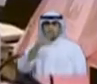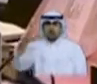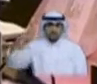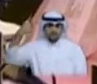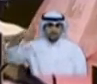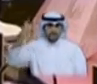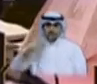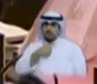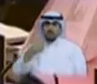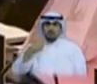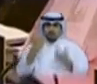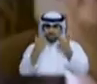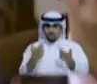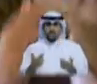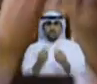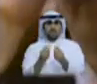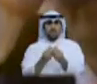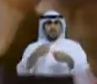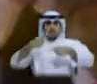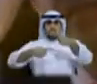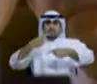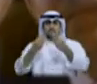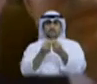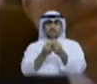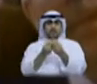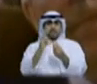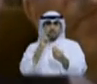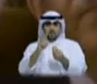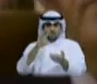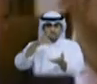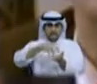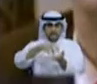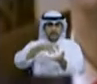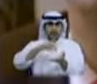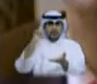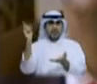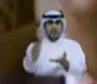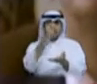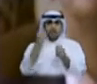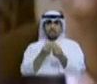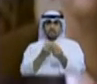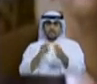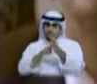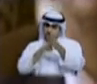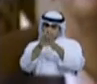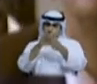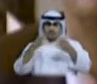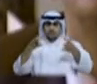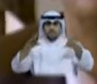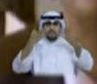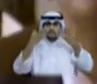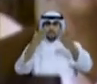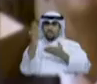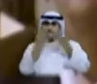الأمر الذي يستوجب معه مواصلة حشد الجهود الدولية لتوحيد الرؤى والتوجهات الرامية إلى